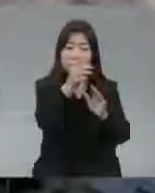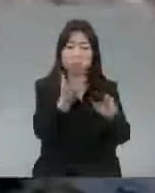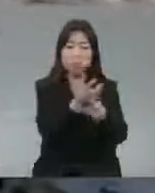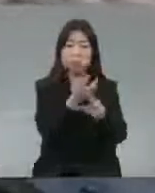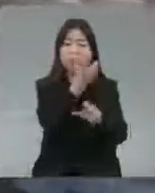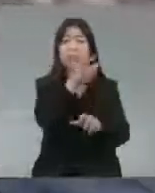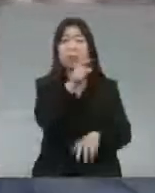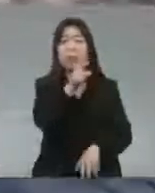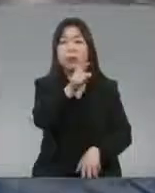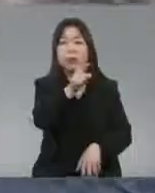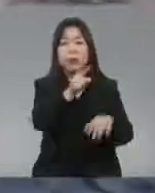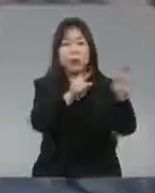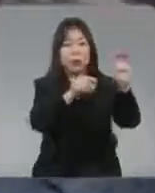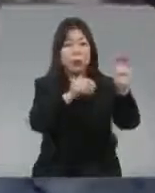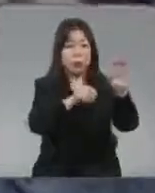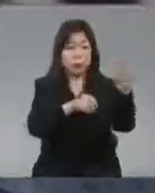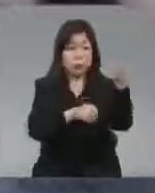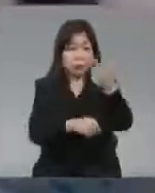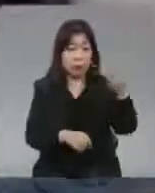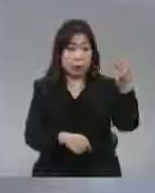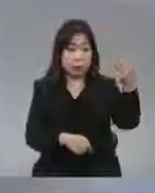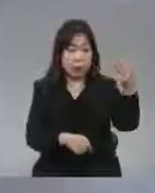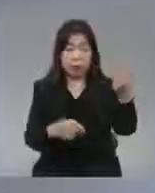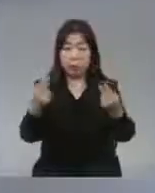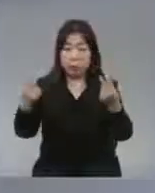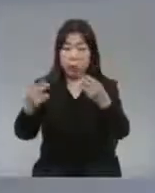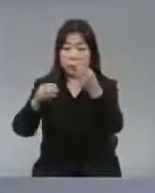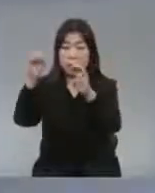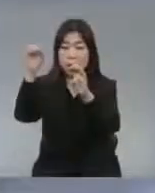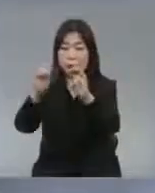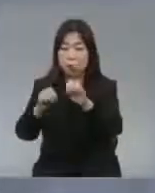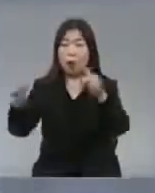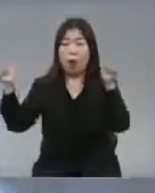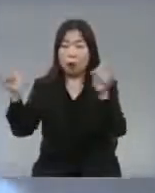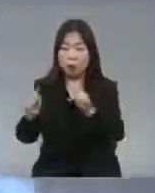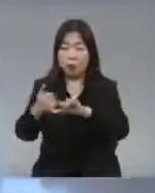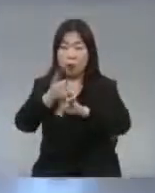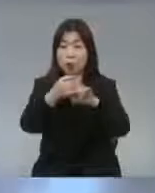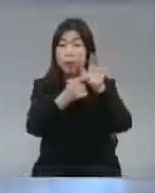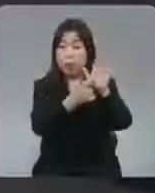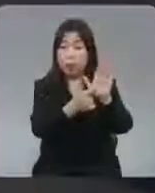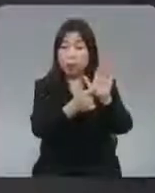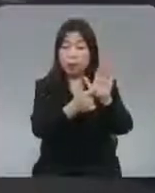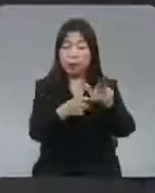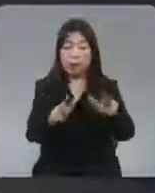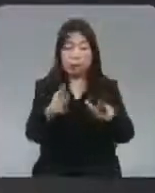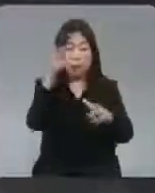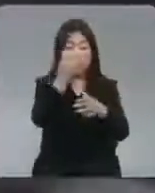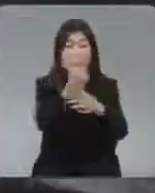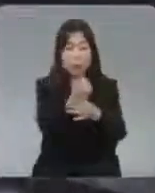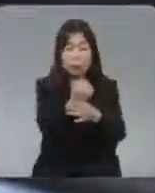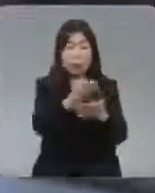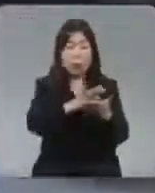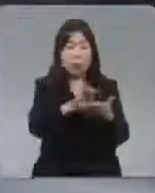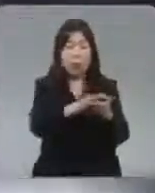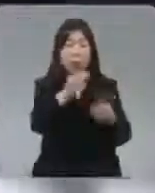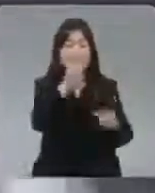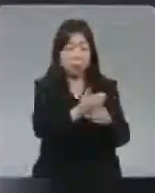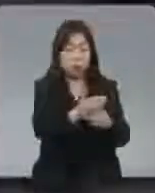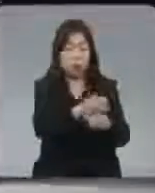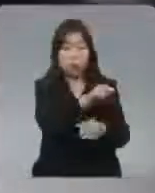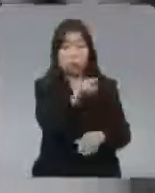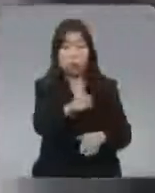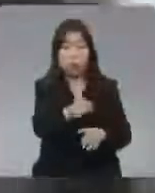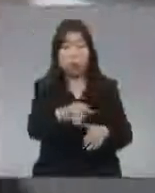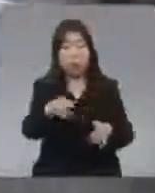30 % de toutes les émissions de dioxyde de carbone de tous les secteurs avec 117 millions de tonnes par an une technologie qui utilise comme